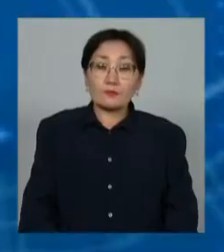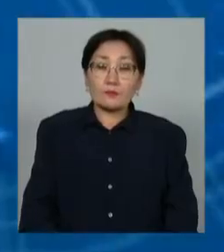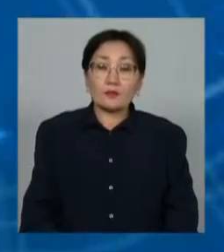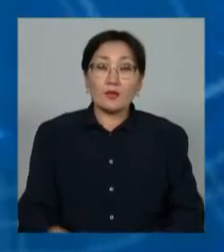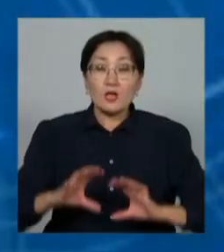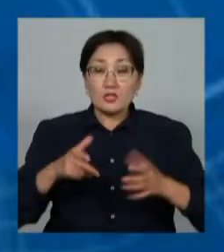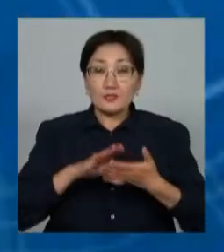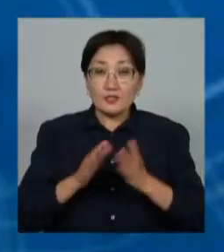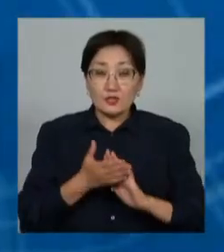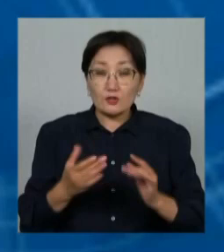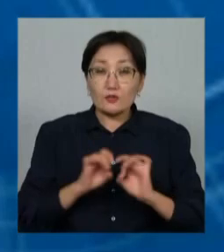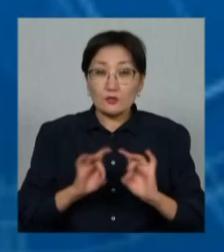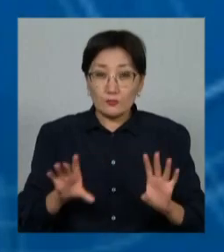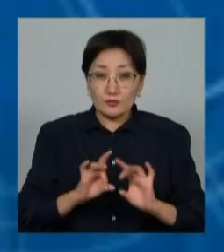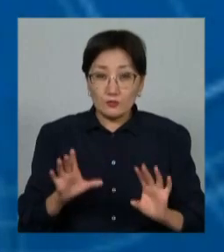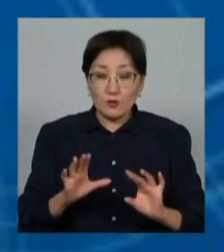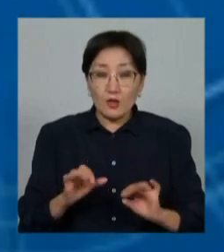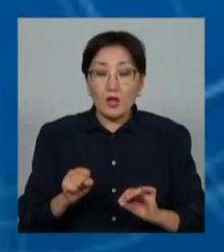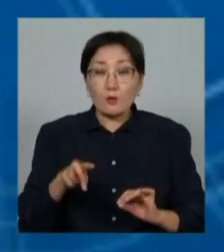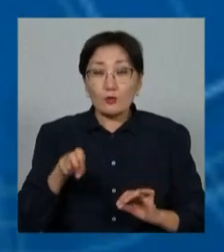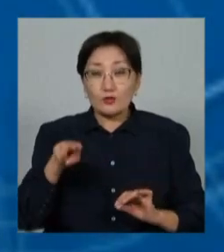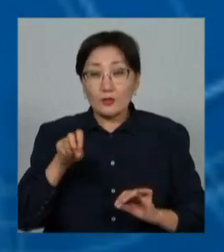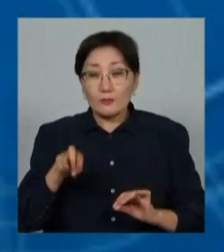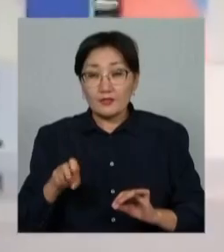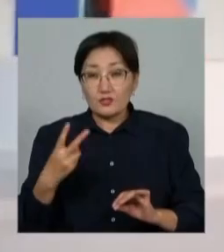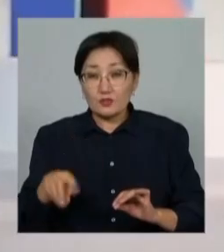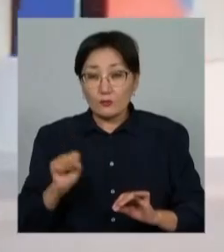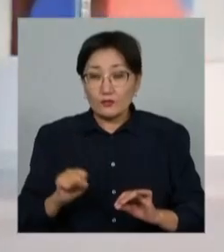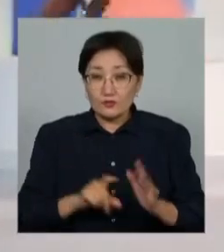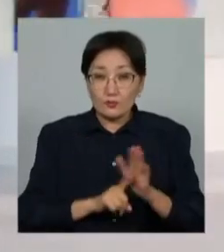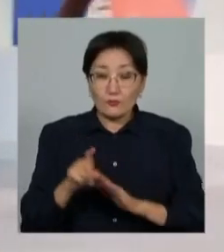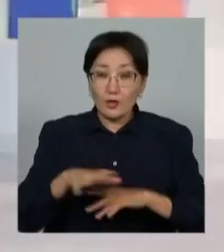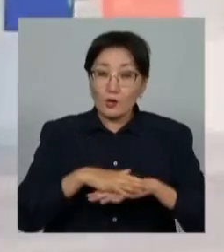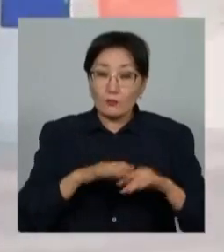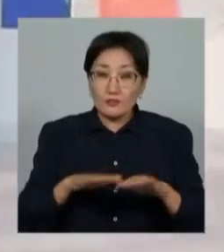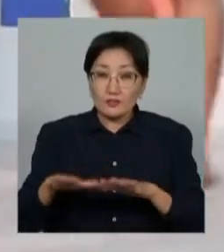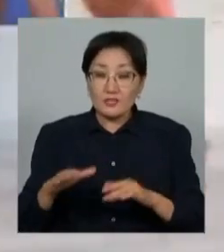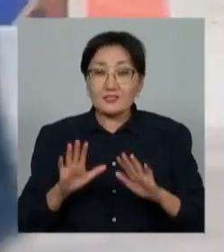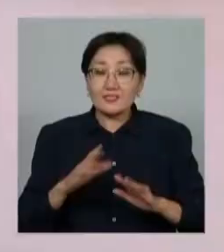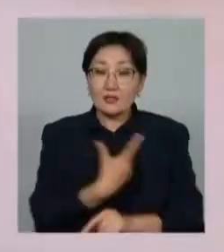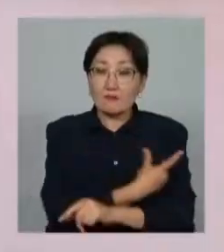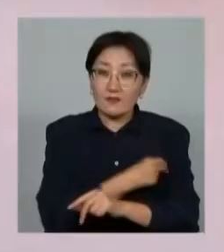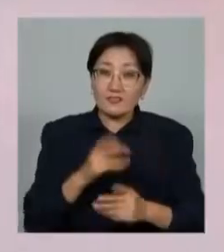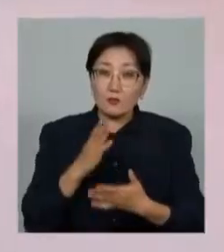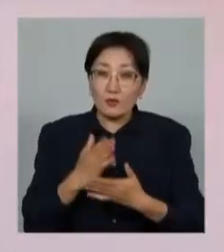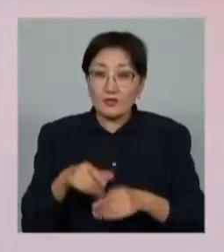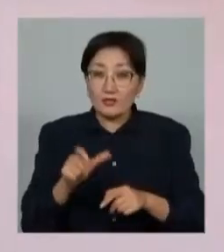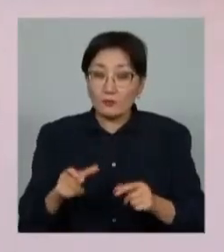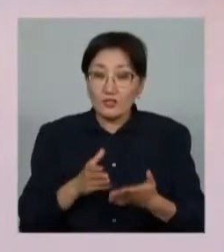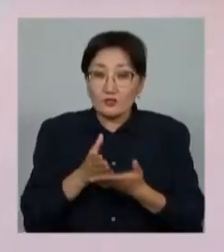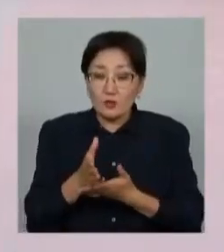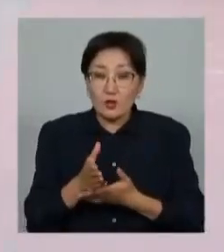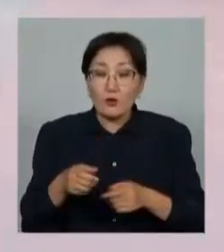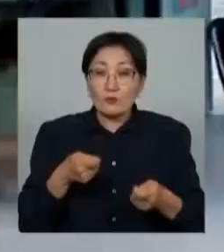Ал жаһандағы жағдайға тоқталсақ, Абу-Дабиде 20 тамыздан бастап қоғамдық орындарға тек вакцина алғандар ғана кіре алады.